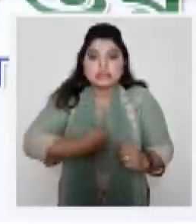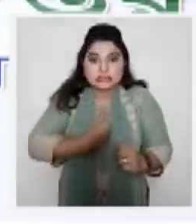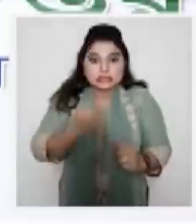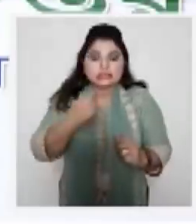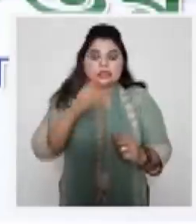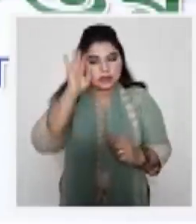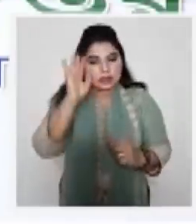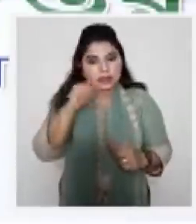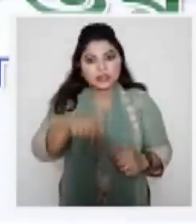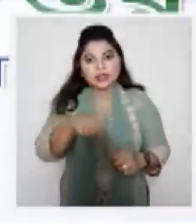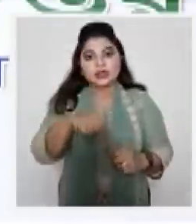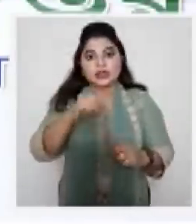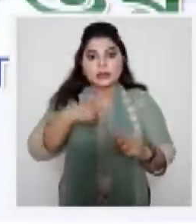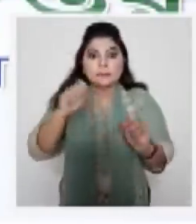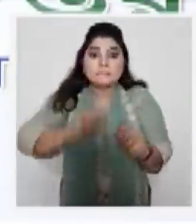76,90,708 জন।